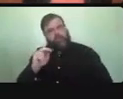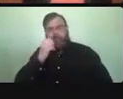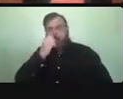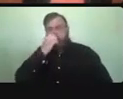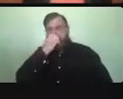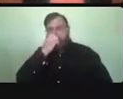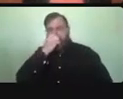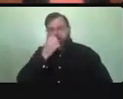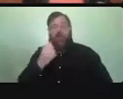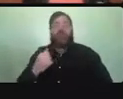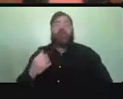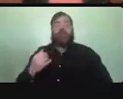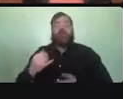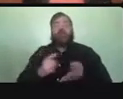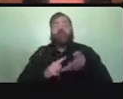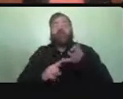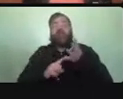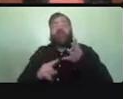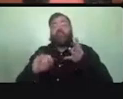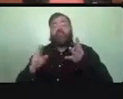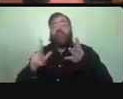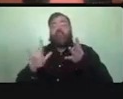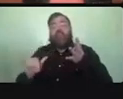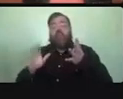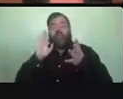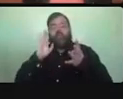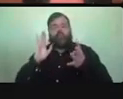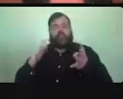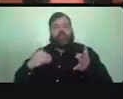kuendana na mazingira yake.